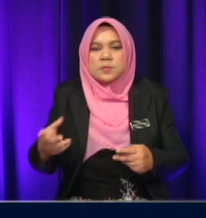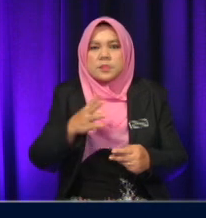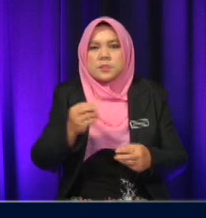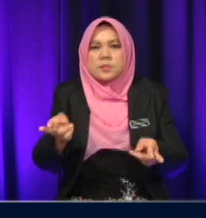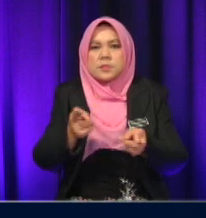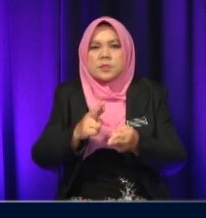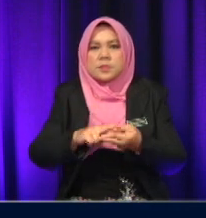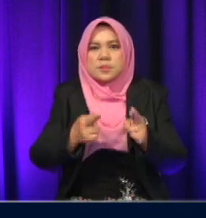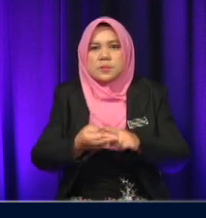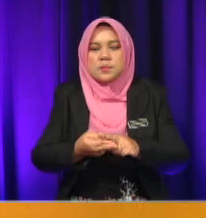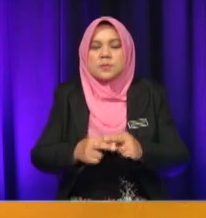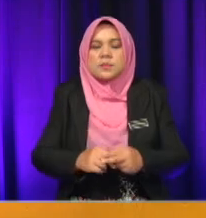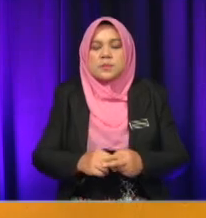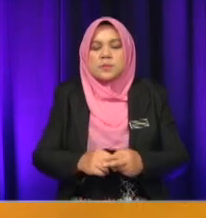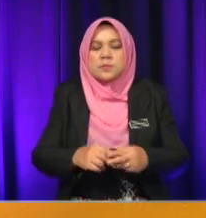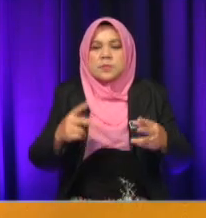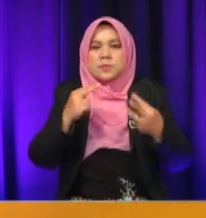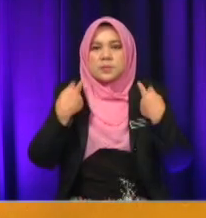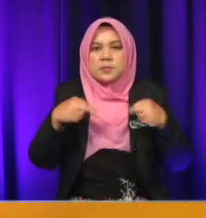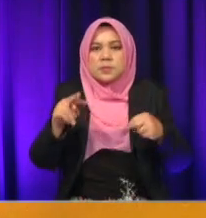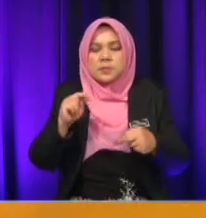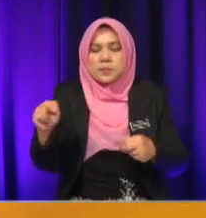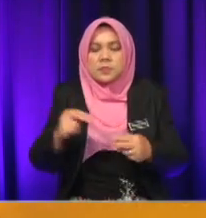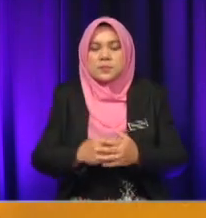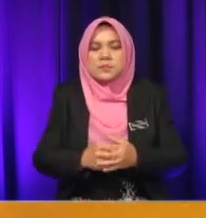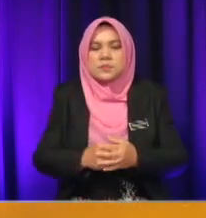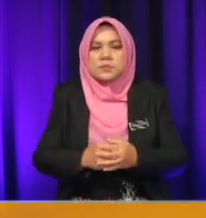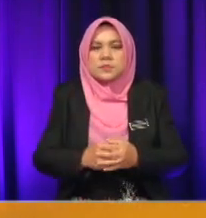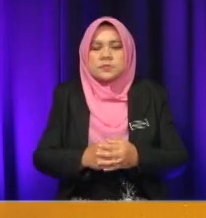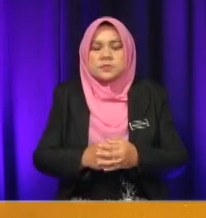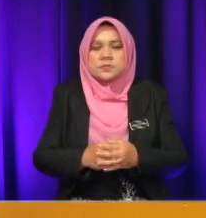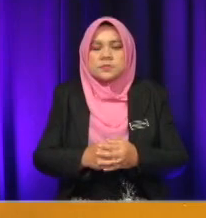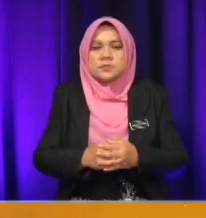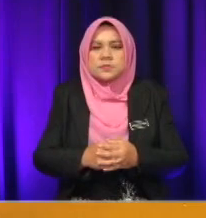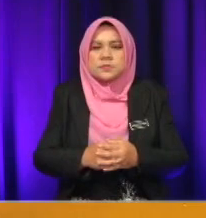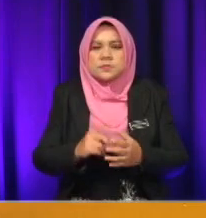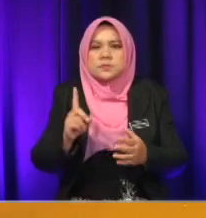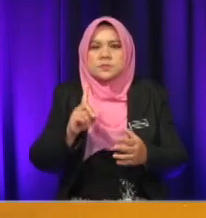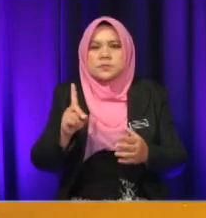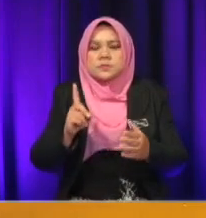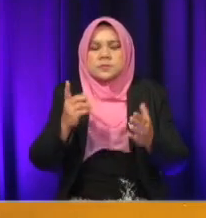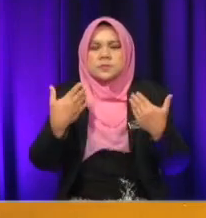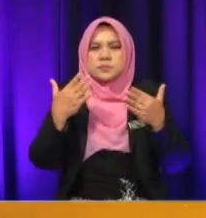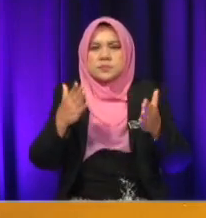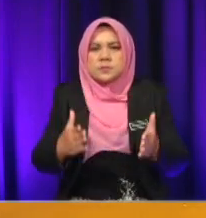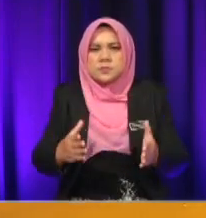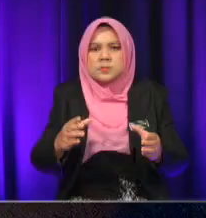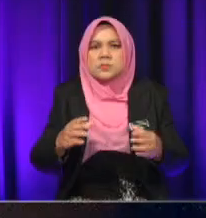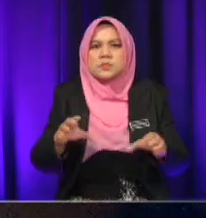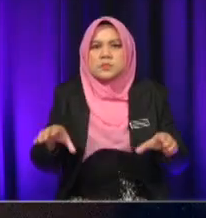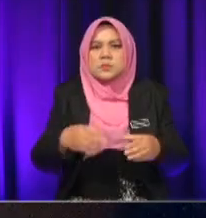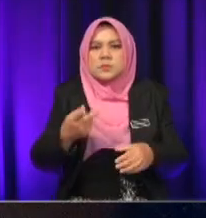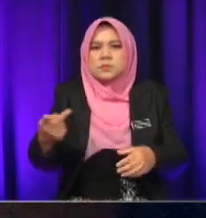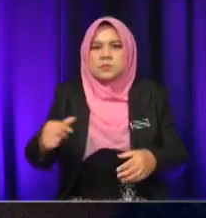strategi perniagaan. Jadi kalau dalam memenuhi keperluan dan kehendak pengguna ni, Syafiqah. Ya, cikgu. Mana ada orang buat produk untuk diri sendiri? Betul.